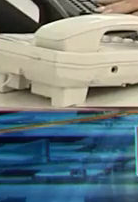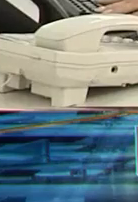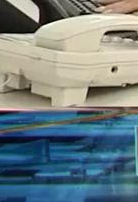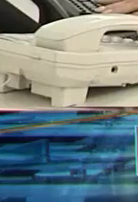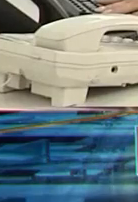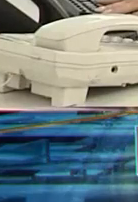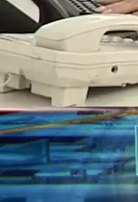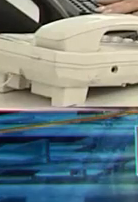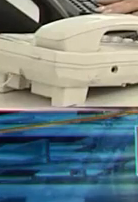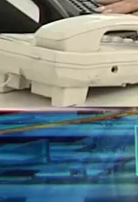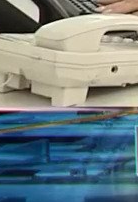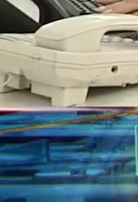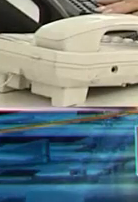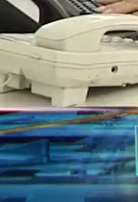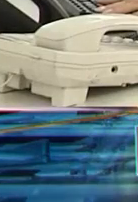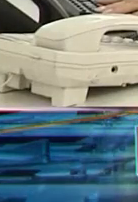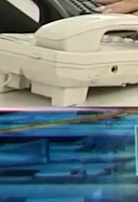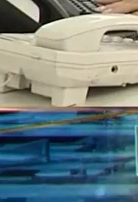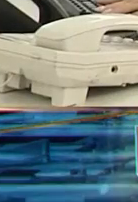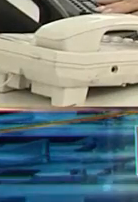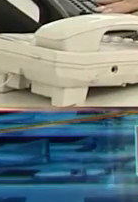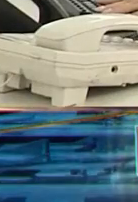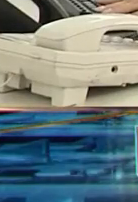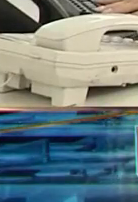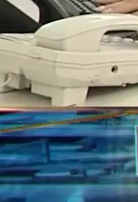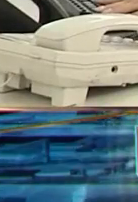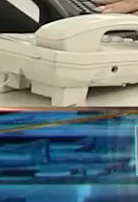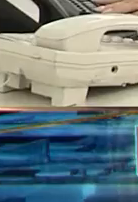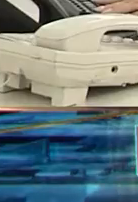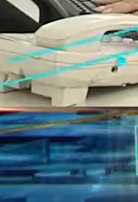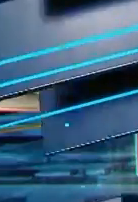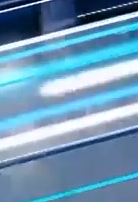Алло, саламатсыз ба? Алматы облыстық жедел жәрдем. Адресіңіз?